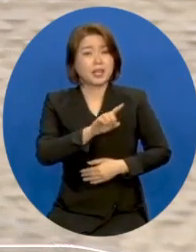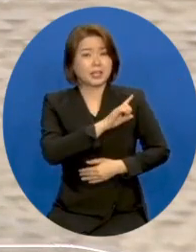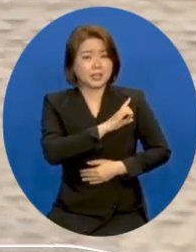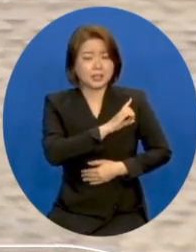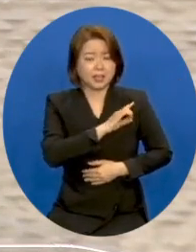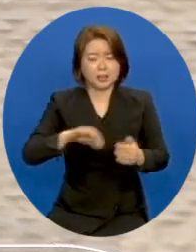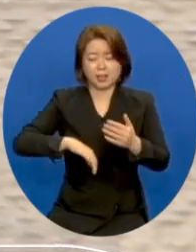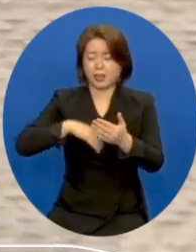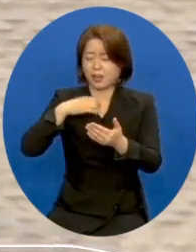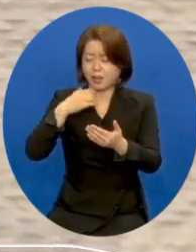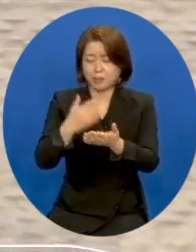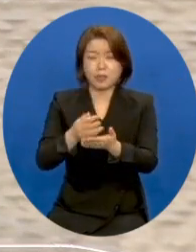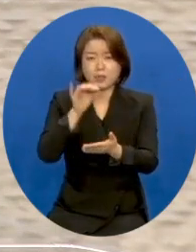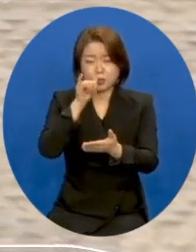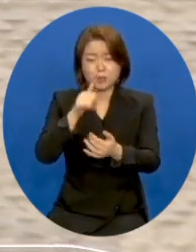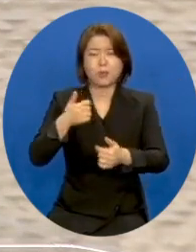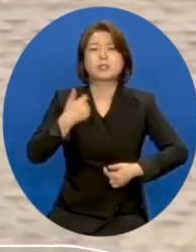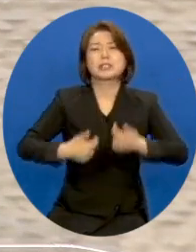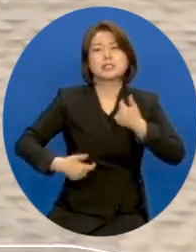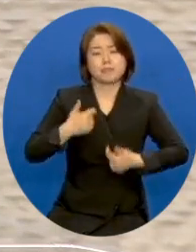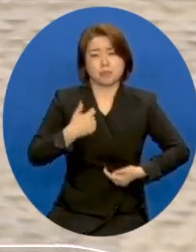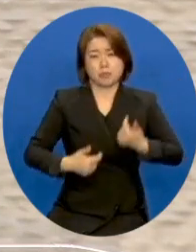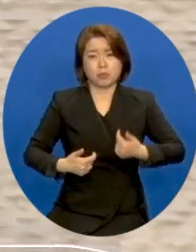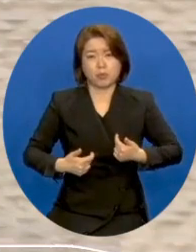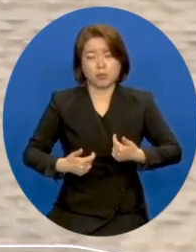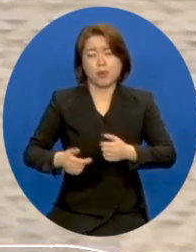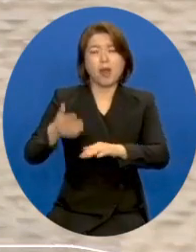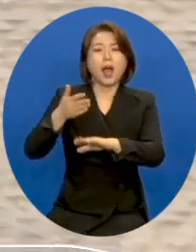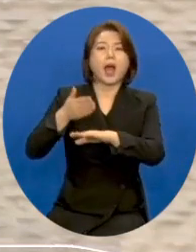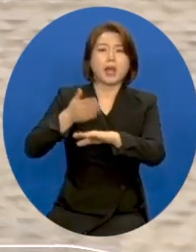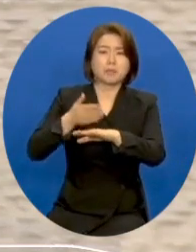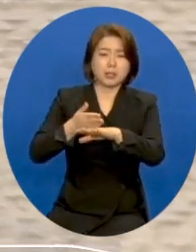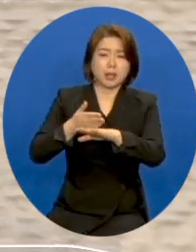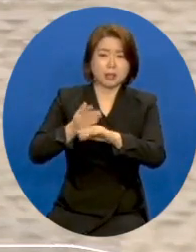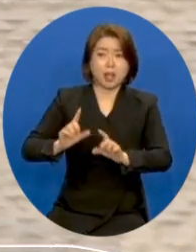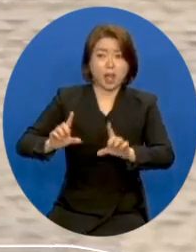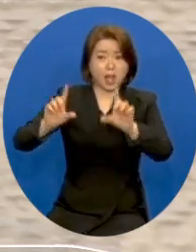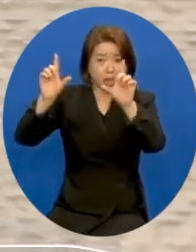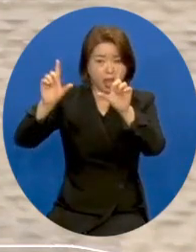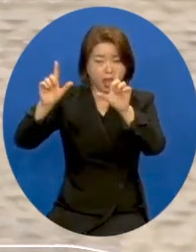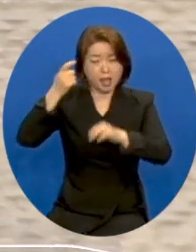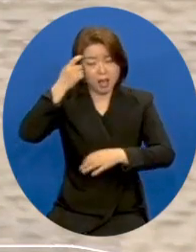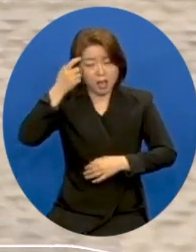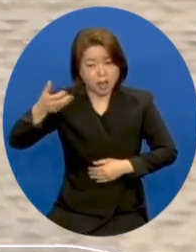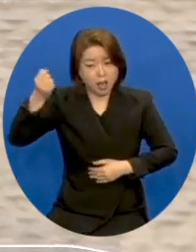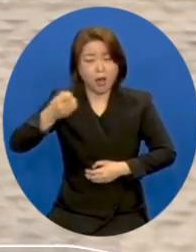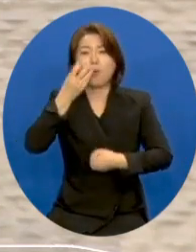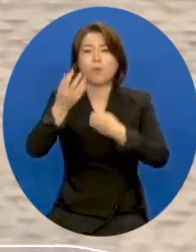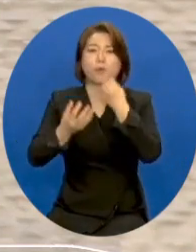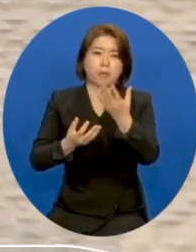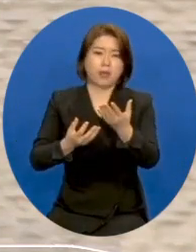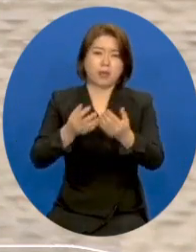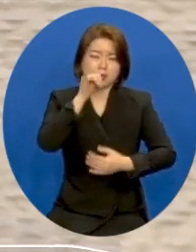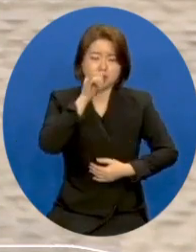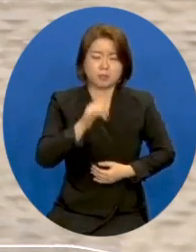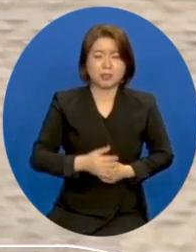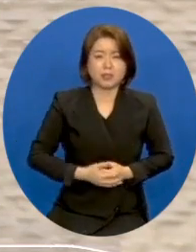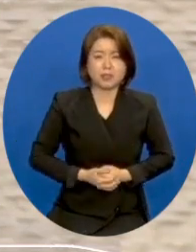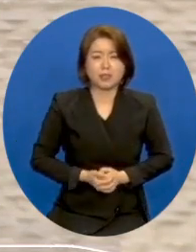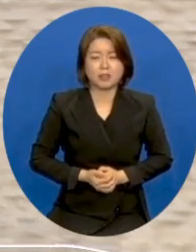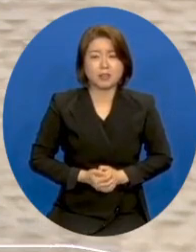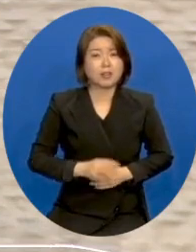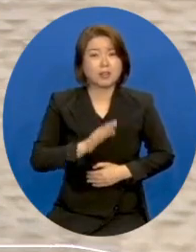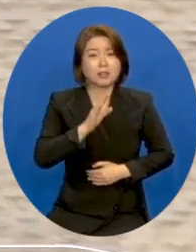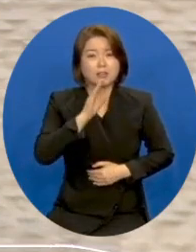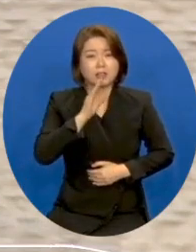가장 감격스럽고 기쁘고 감사한 해라고 그렇게 고백을 하는 것입니다.